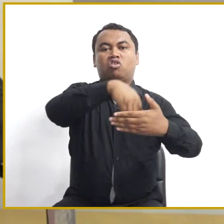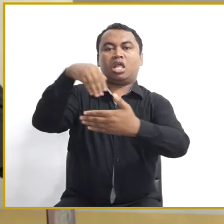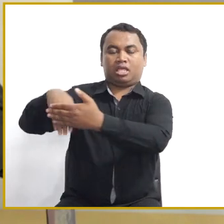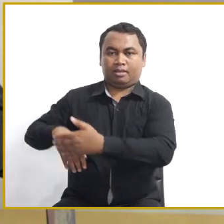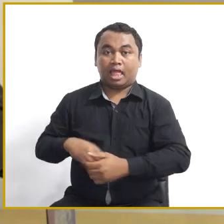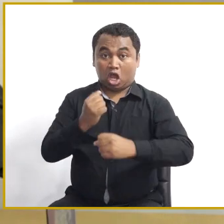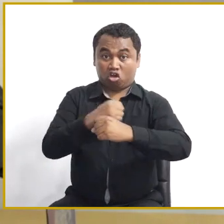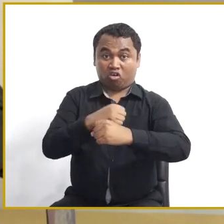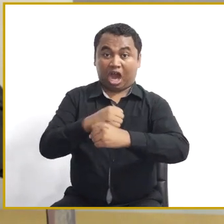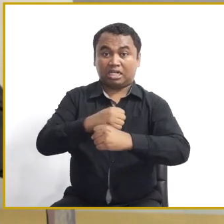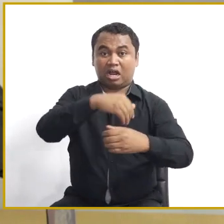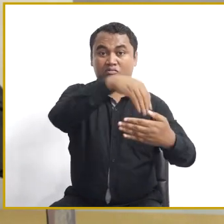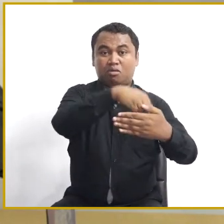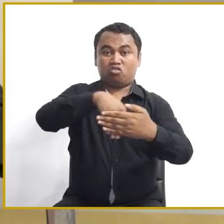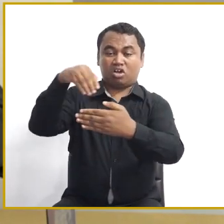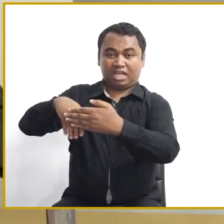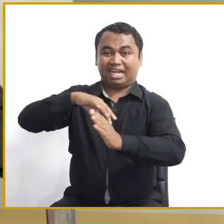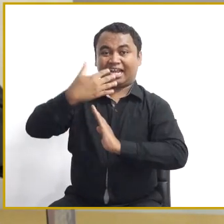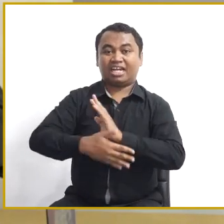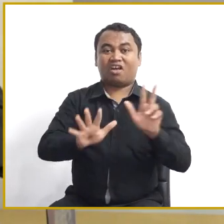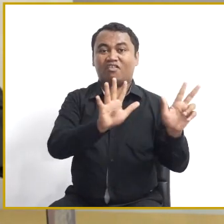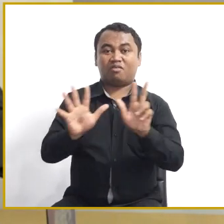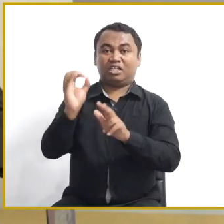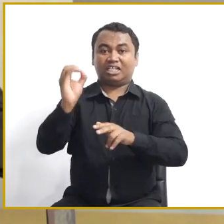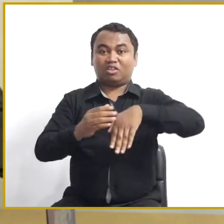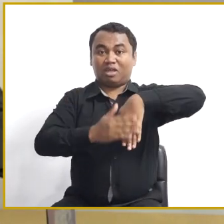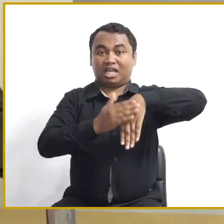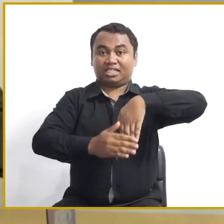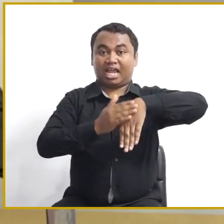Raha tatsaha ny 80%, tatsaha zany zany hoe mpamboly sy mpiompy a.